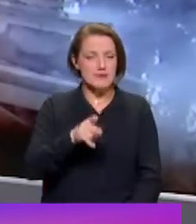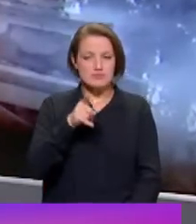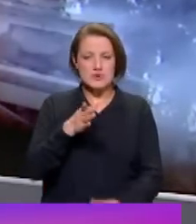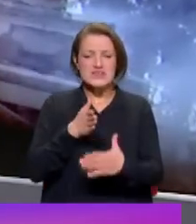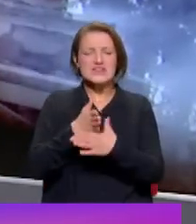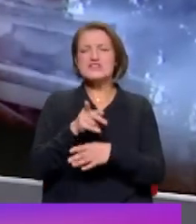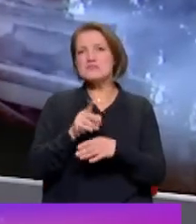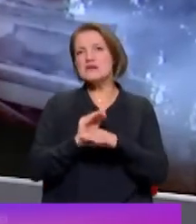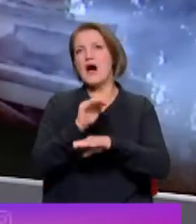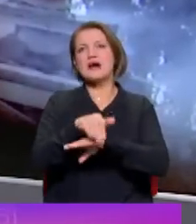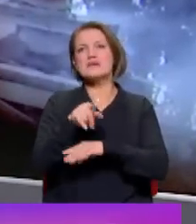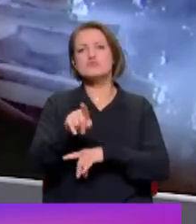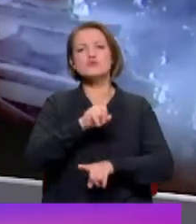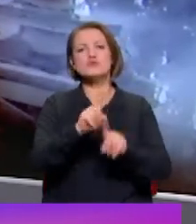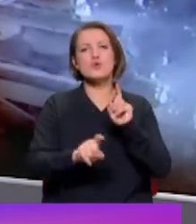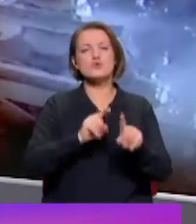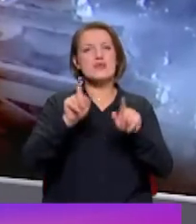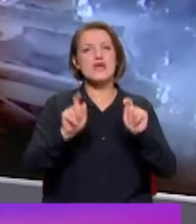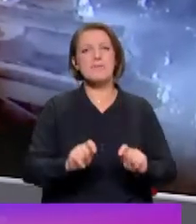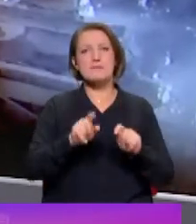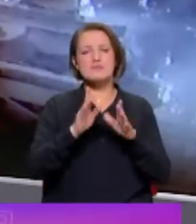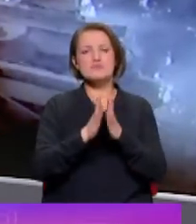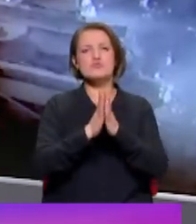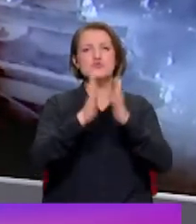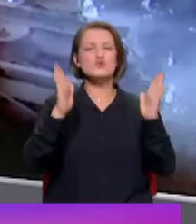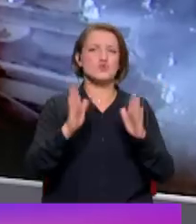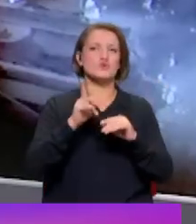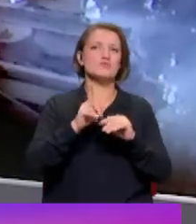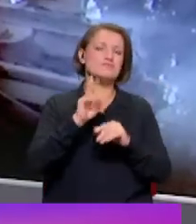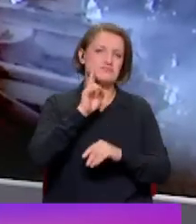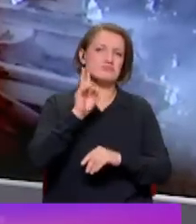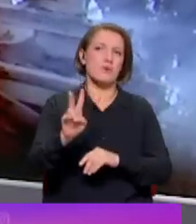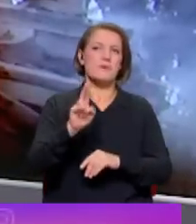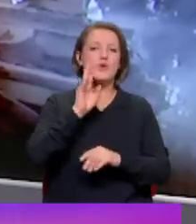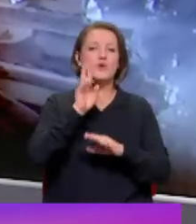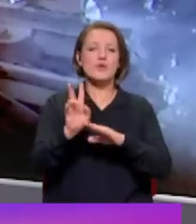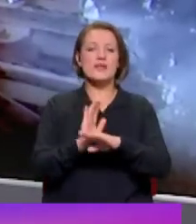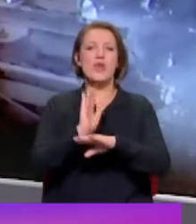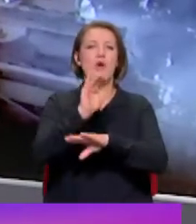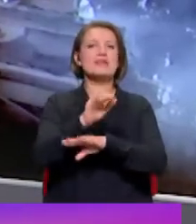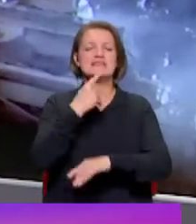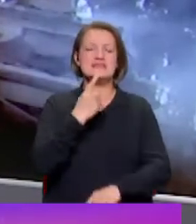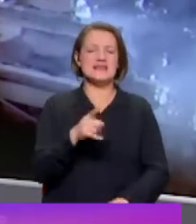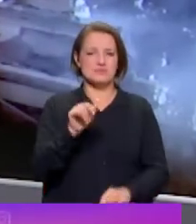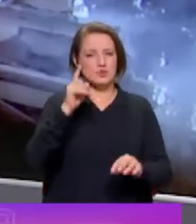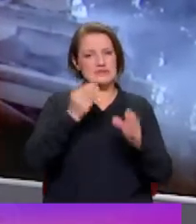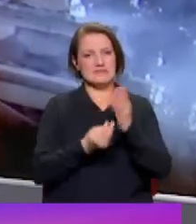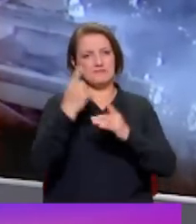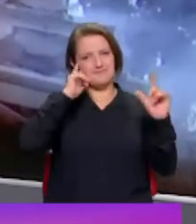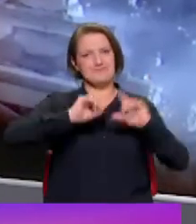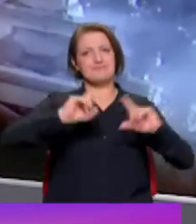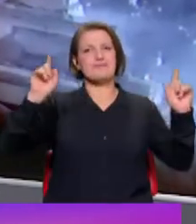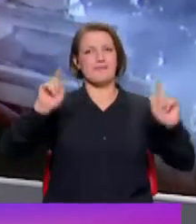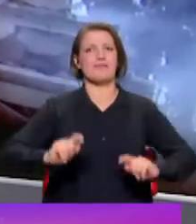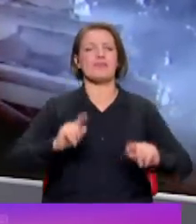girişimin ötesinde bunun sorgusunu yapmamız ve büyük resme bakmamız lazım görünenin ötesinde dedik biz bu sabah başlığımızı atarken